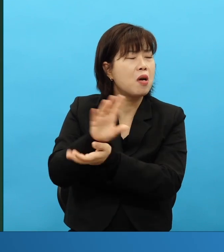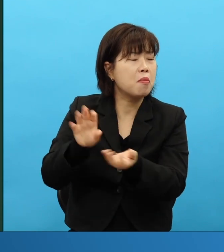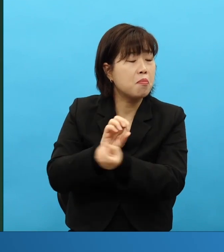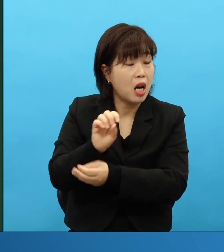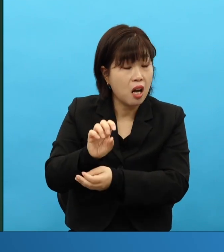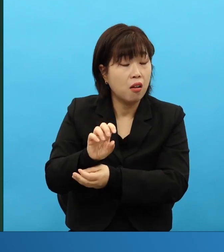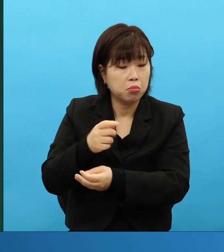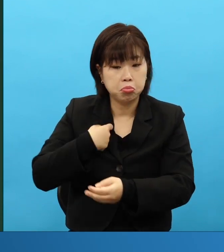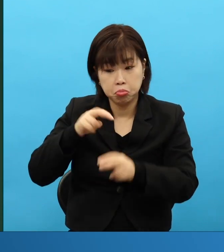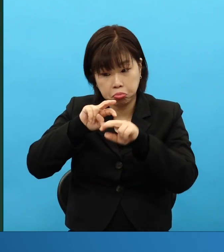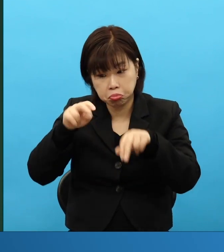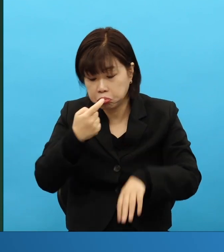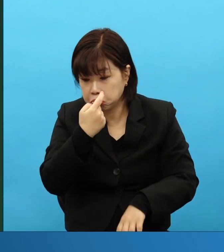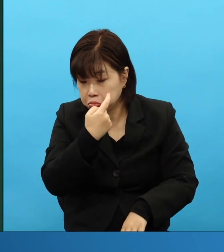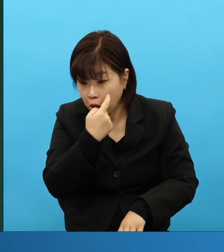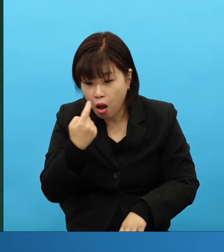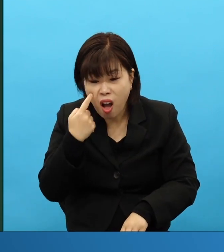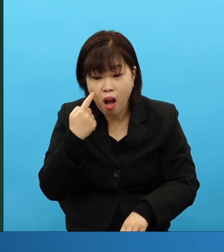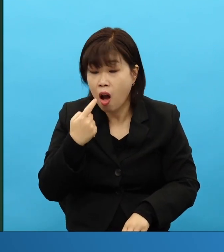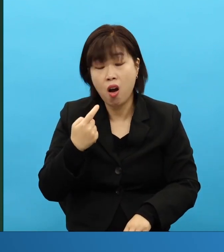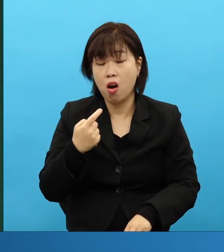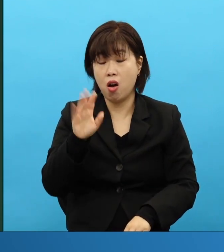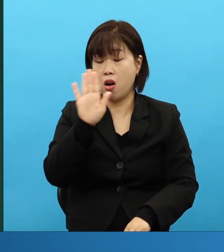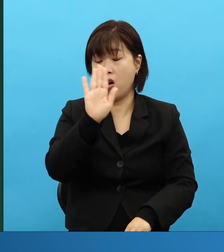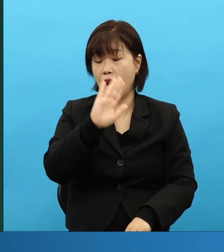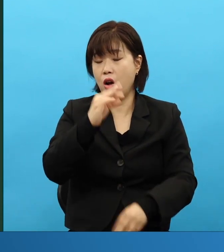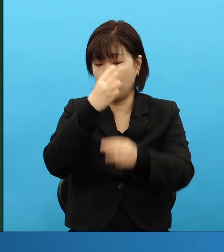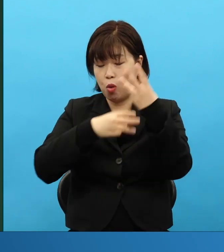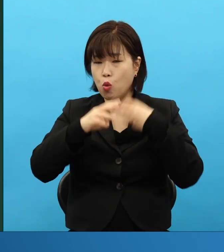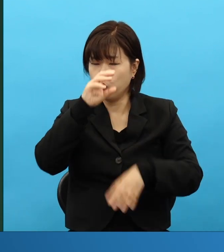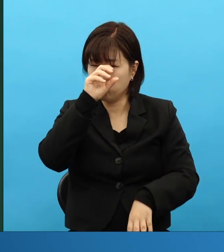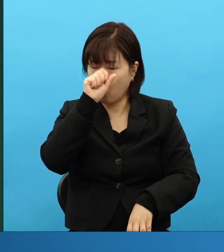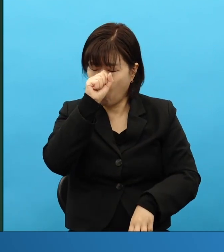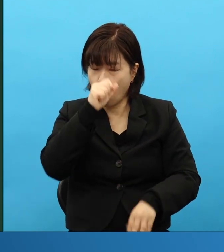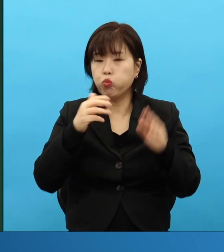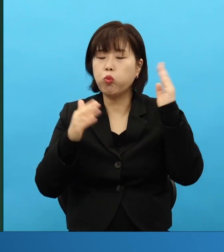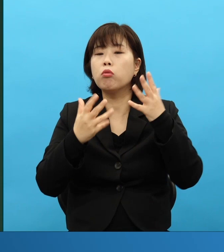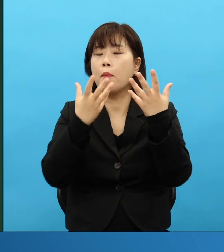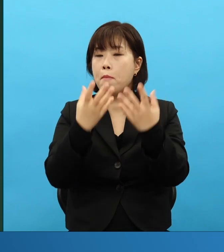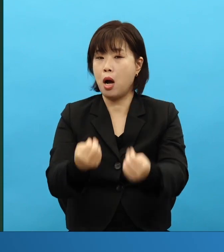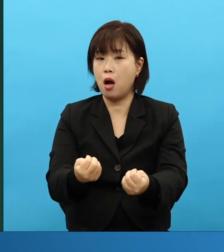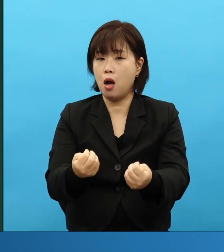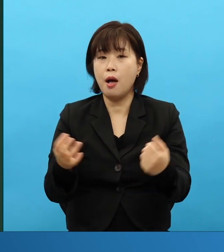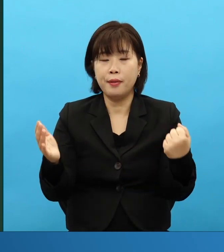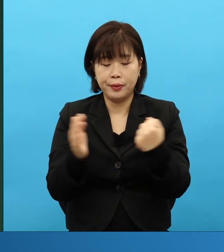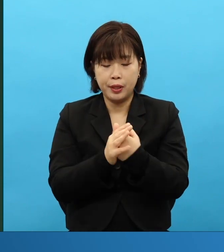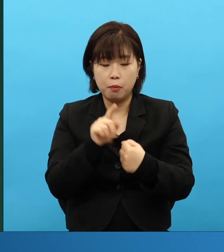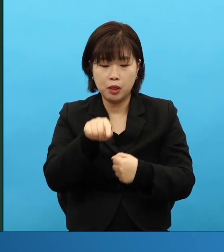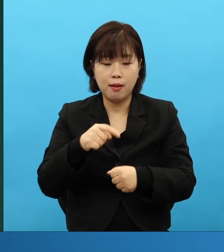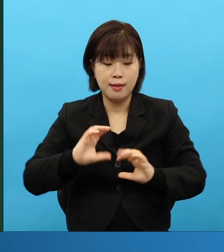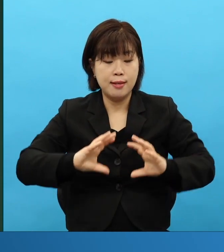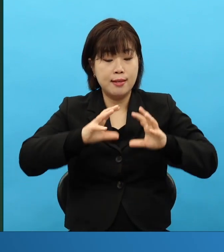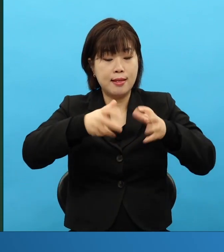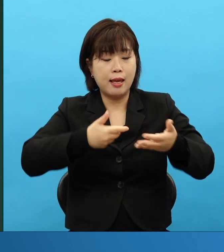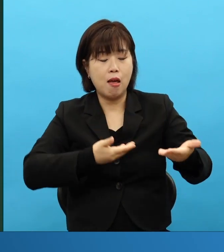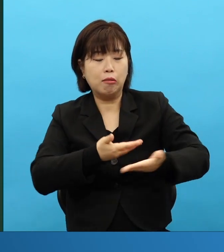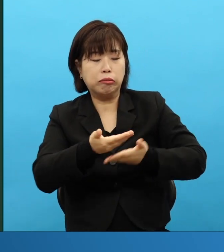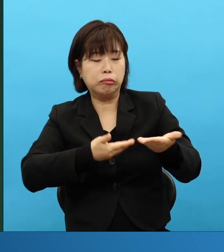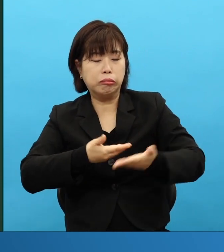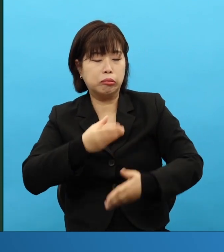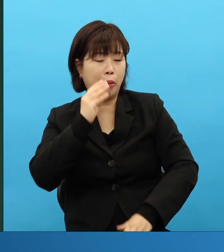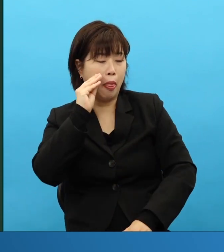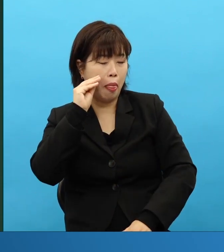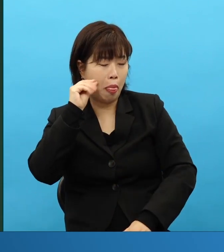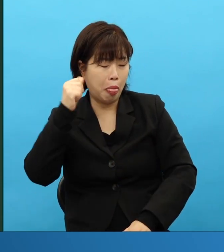it. There are so many good teachers and so many good students. 그래서 세계가 소통되는 관문으로 만들어야 된다. And so we really need to make them into a family line